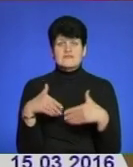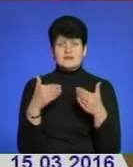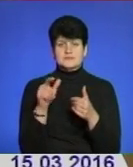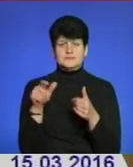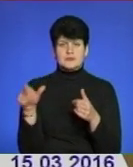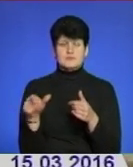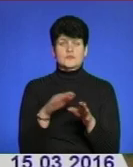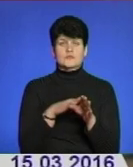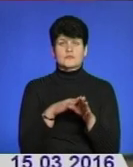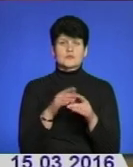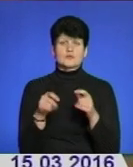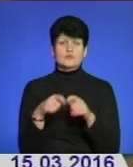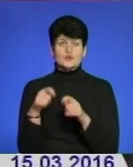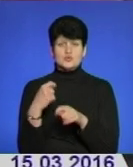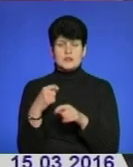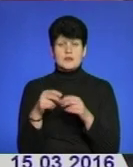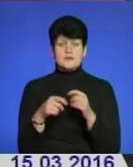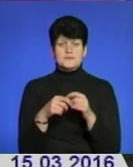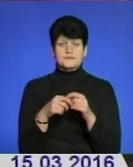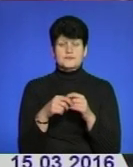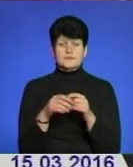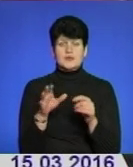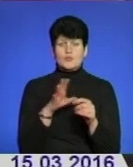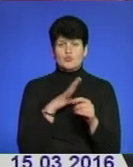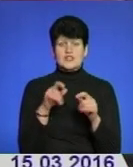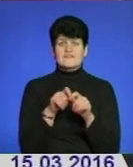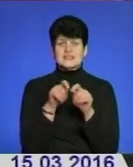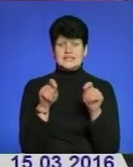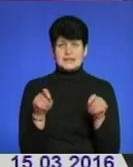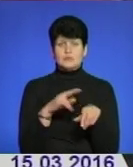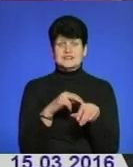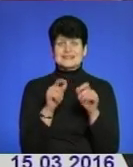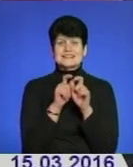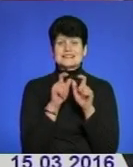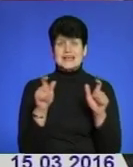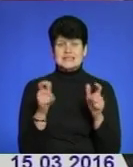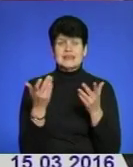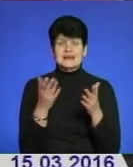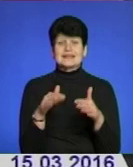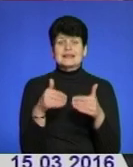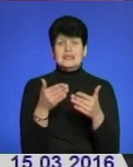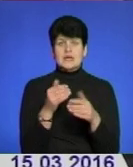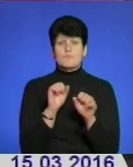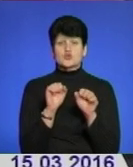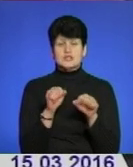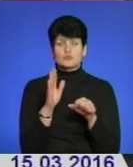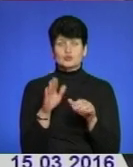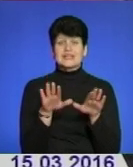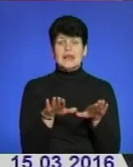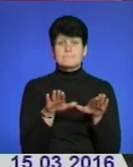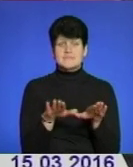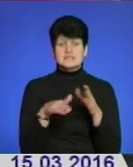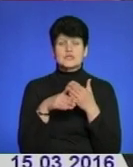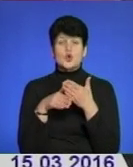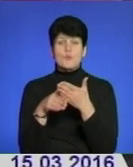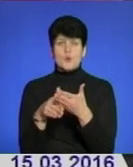про скоєні злочини та правопорушення. Була відкрита поліцейська станція, яка нам дає можливість бути на місці,